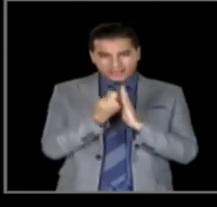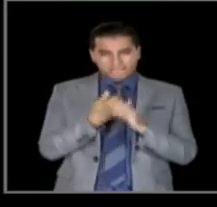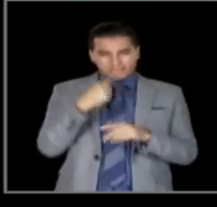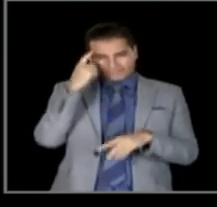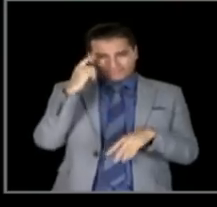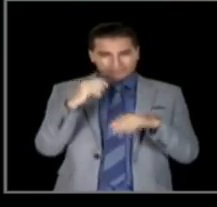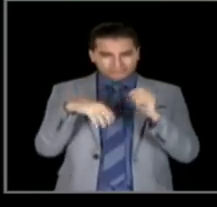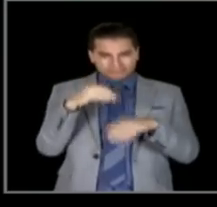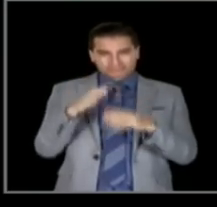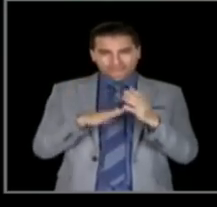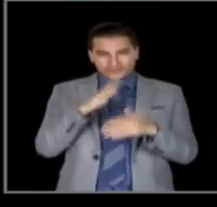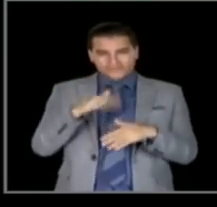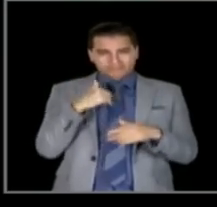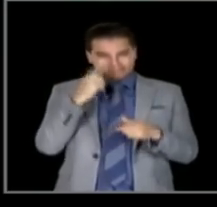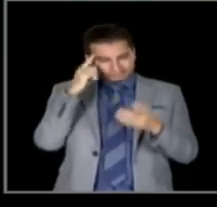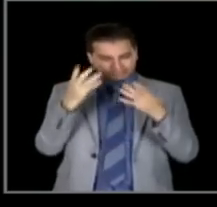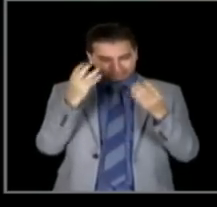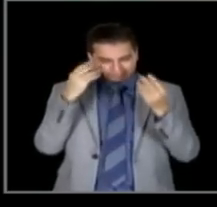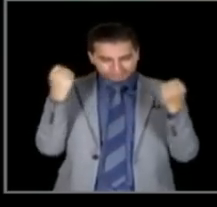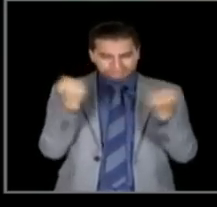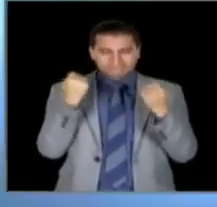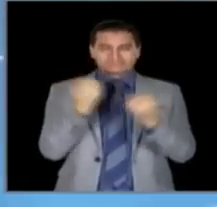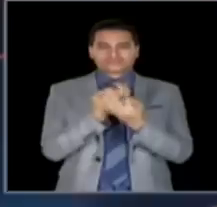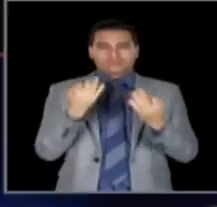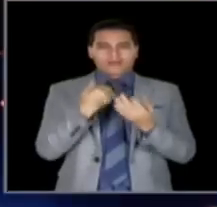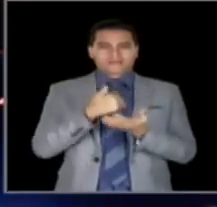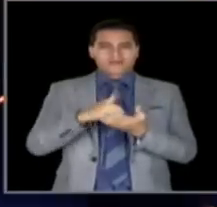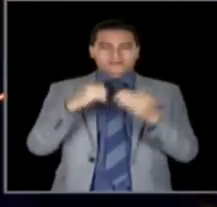مختلف وباذن الله نتغلب على المشكلة دي في ماتش النهاردة ونظهر بشكل أفضل.